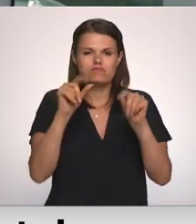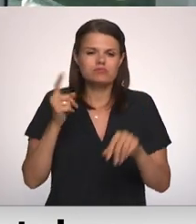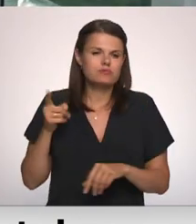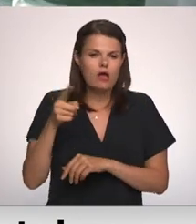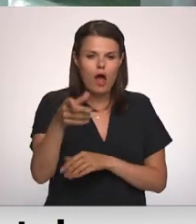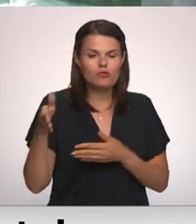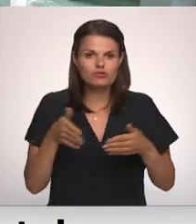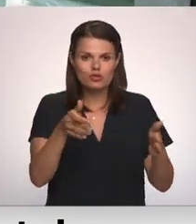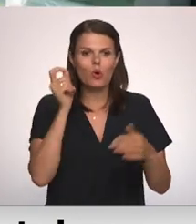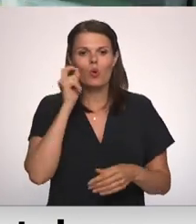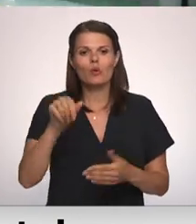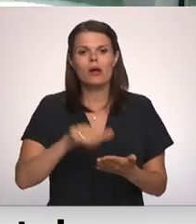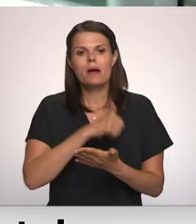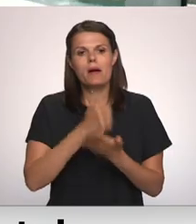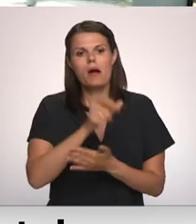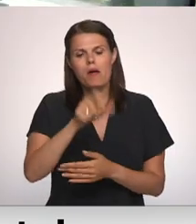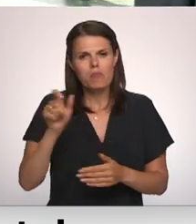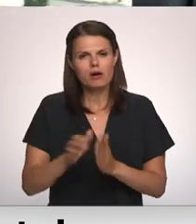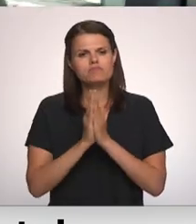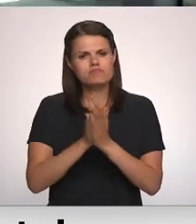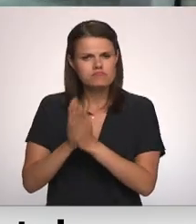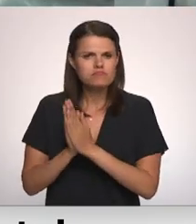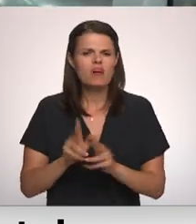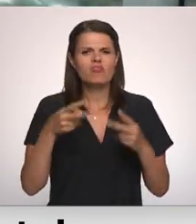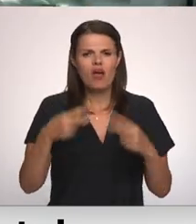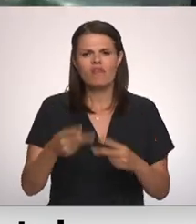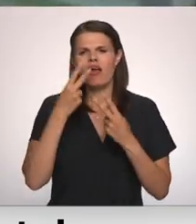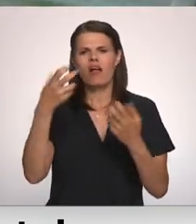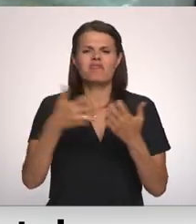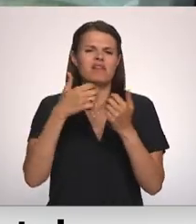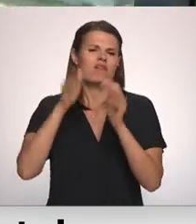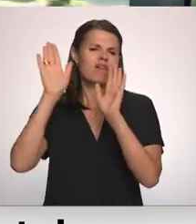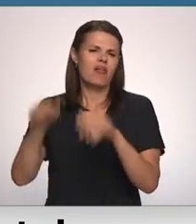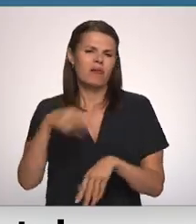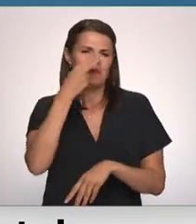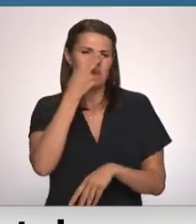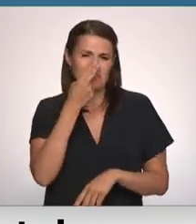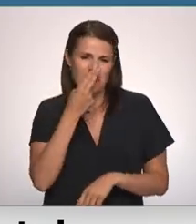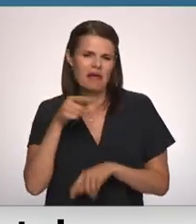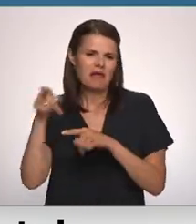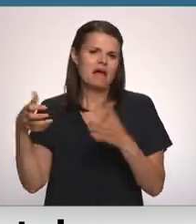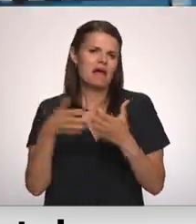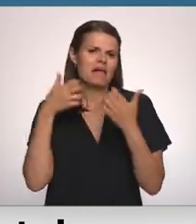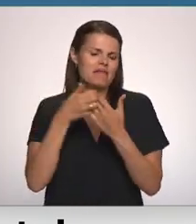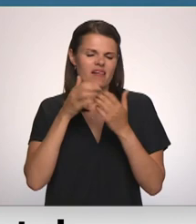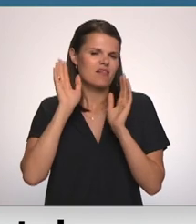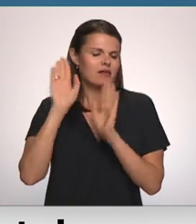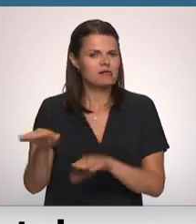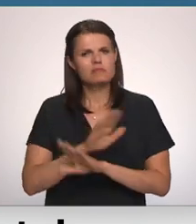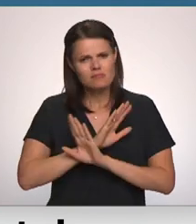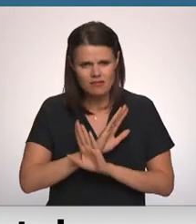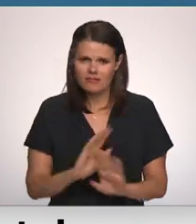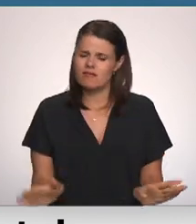ceļu, Ukrainas pārstāvi aicina nepagurt no ziņām par karu un nepierast pie tā, ka netālu risinās netaisnīgs un